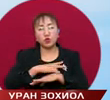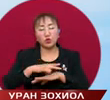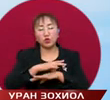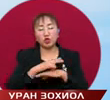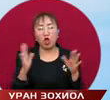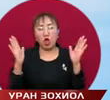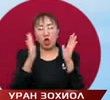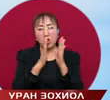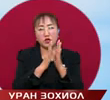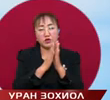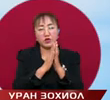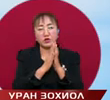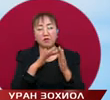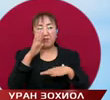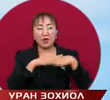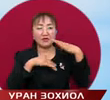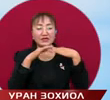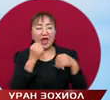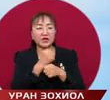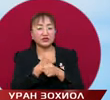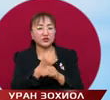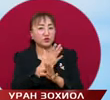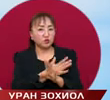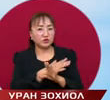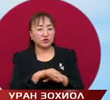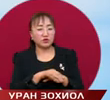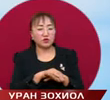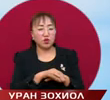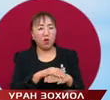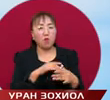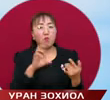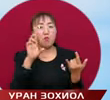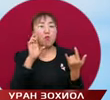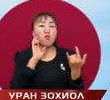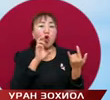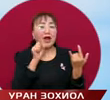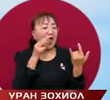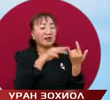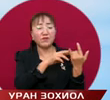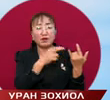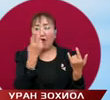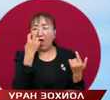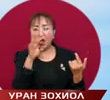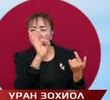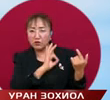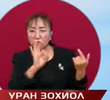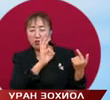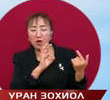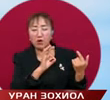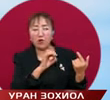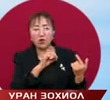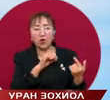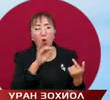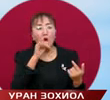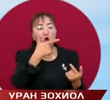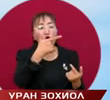зогслоо. Бор атмаа нэг л өдөр харагдхаан боллоо. нэгдлийн ус зөөдөг гонгор хоогаас бор атаан